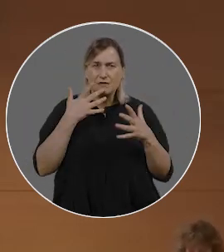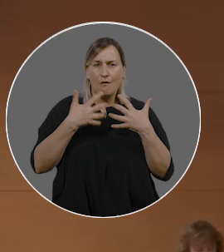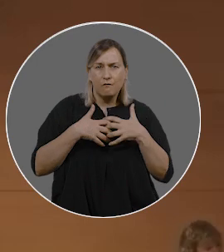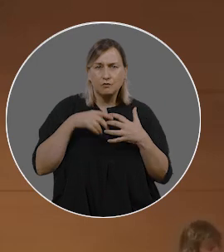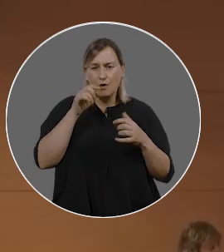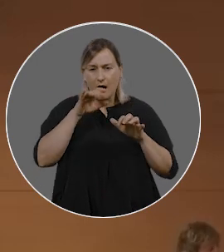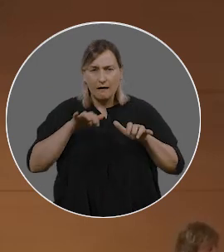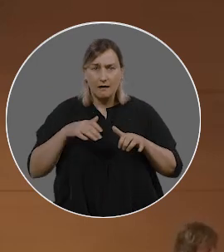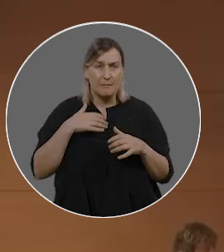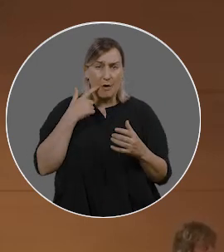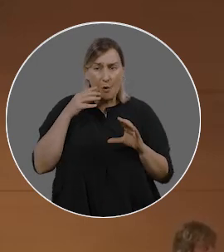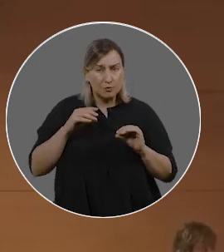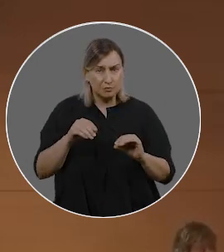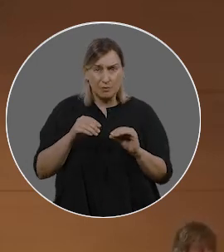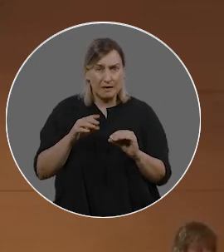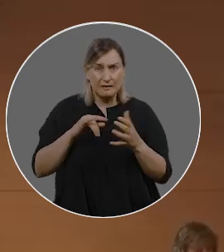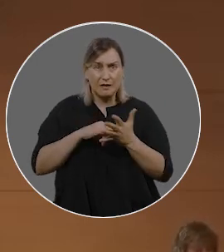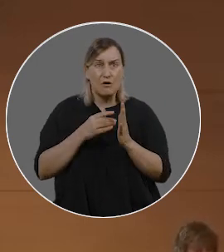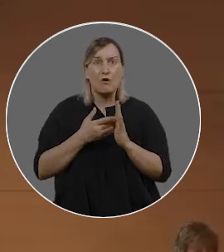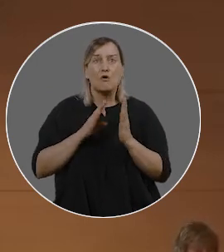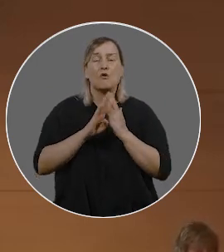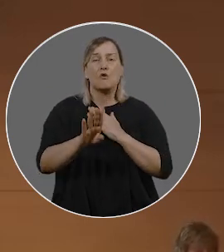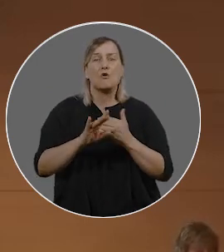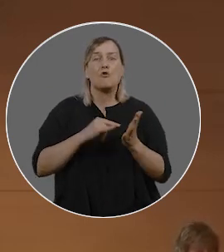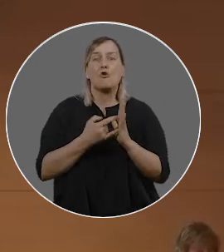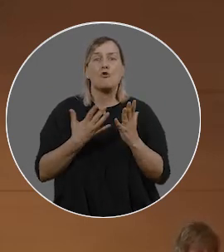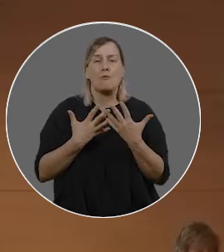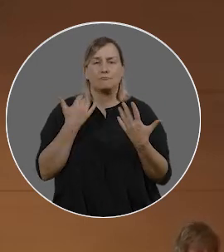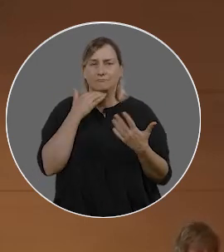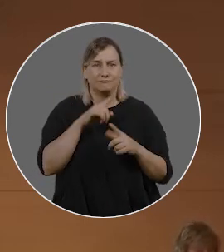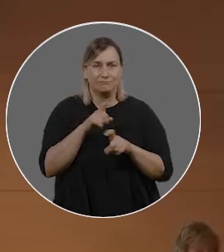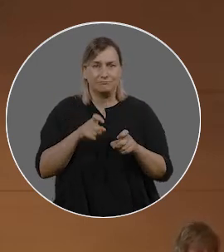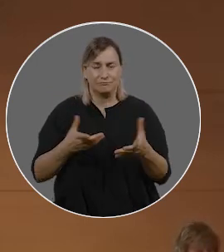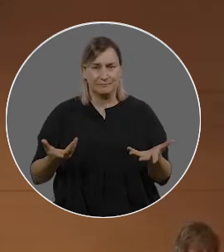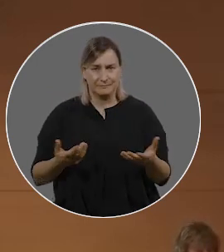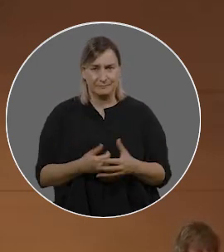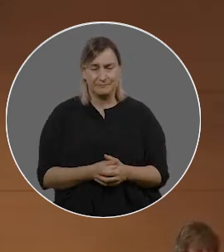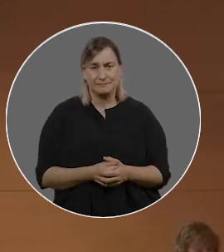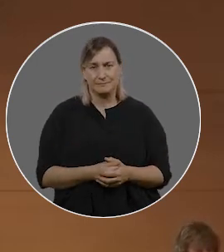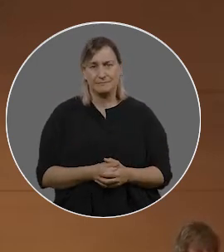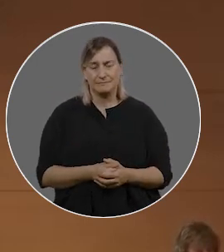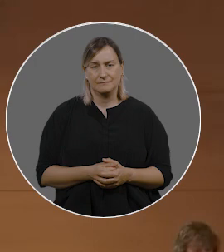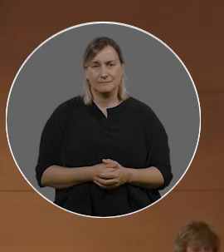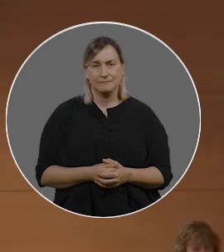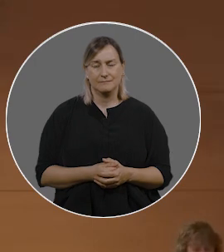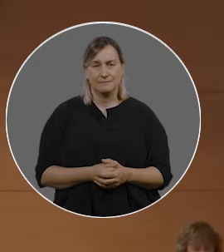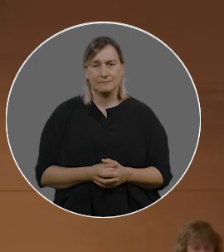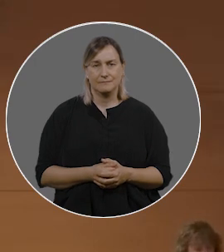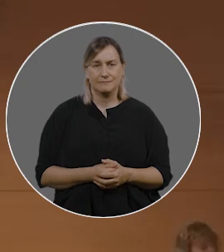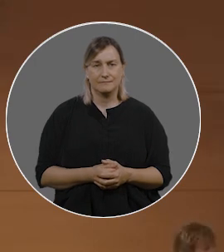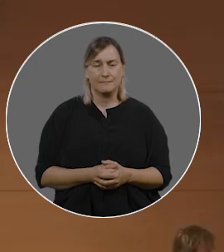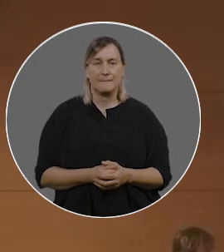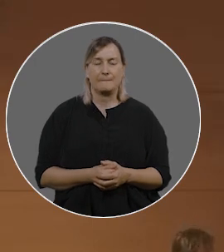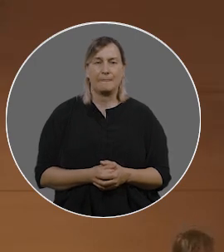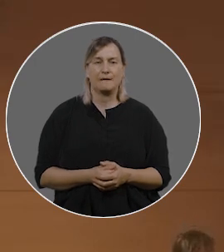que si això ha de funcionar amb el teclat, però l'usuari no sap ni com posar-se davant d'un formulari de denúncia.